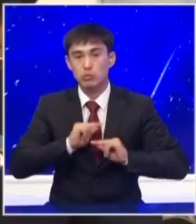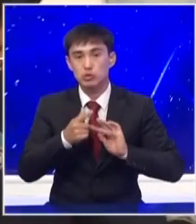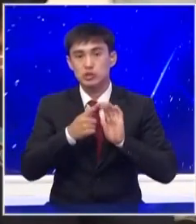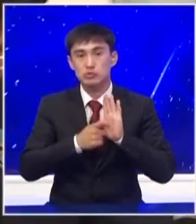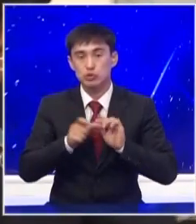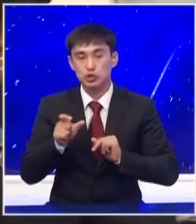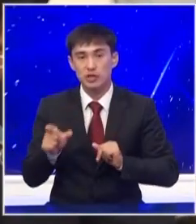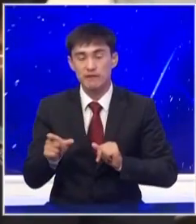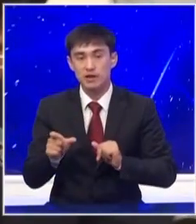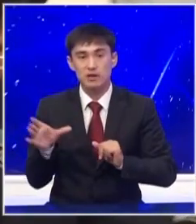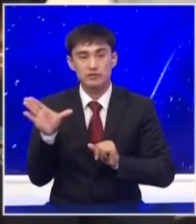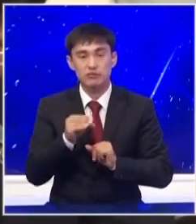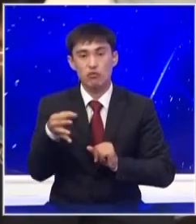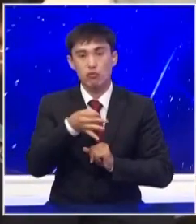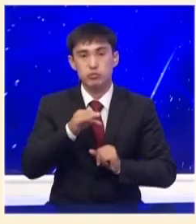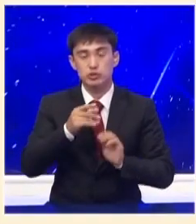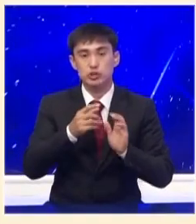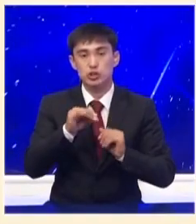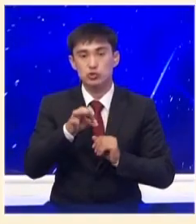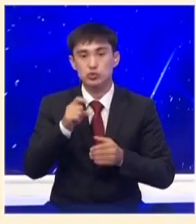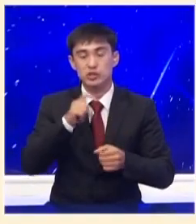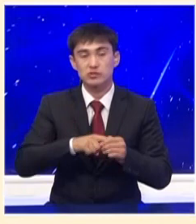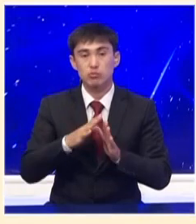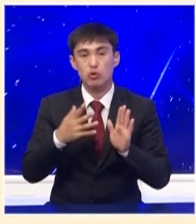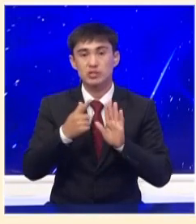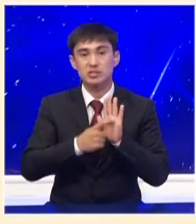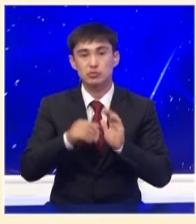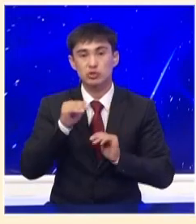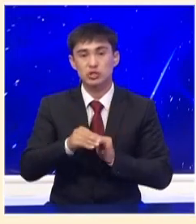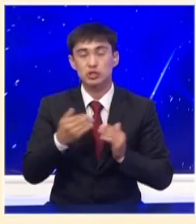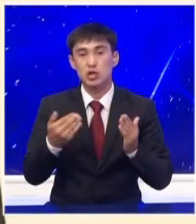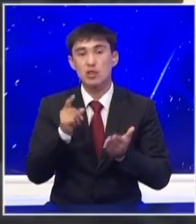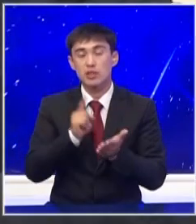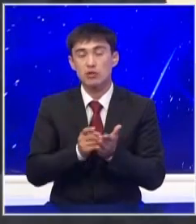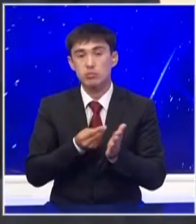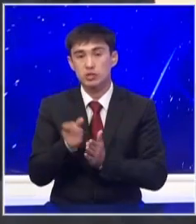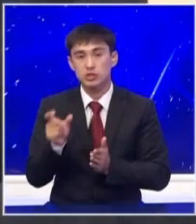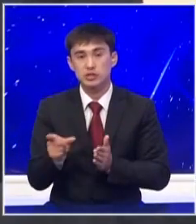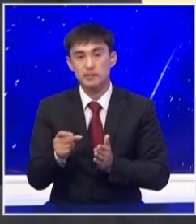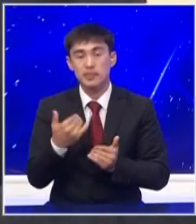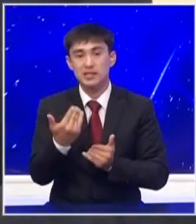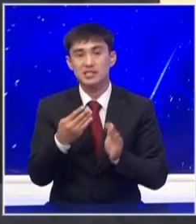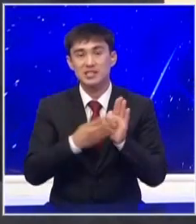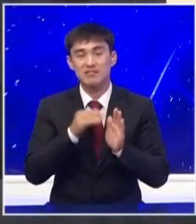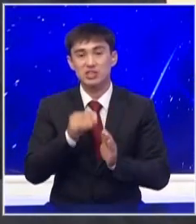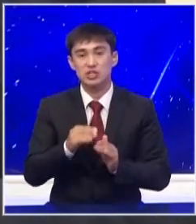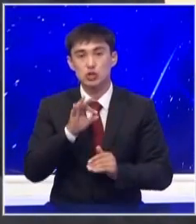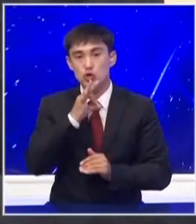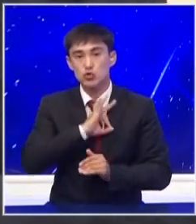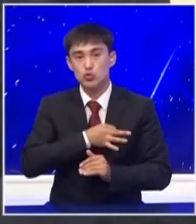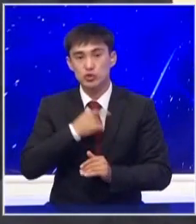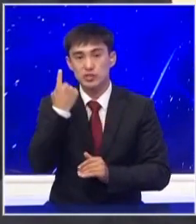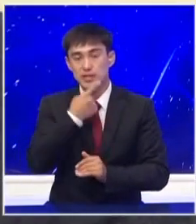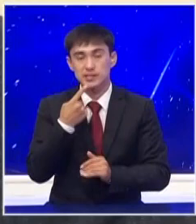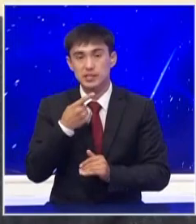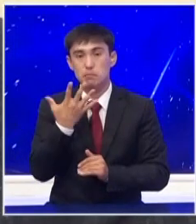700 сотрудников. Всего в области ЖИТСУ зарегистрировано более 700 тысяч налогоплательщиков. Из них 9 тысяч юридических лиц